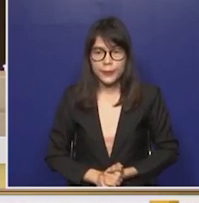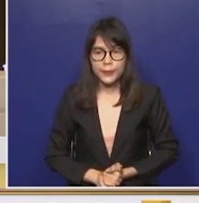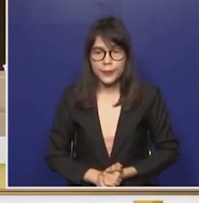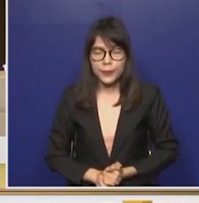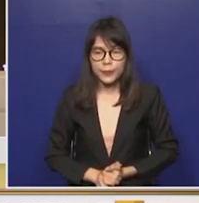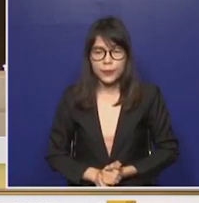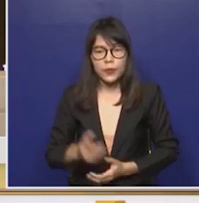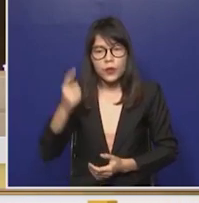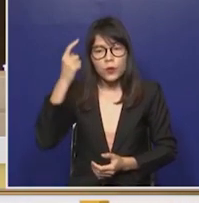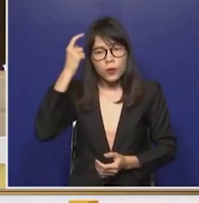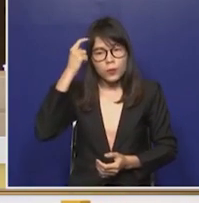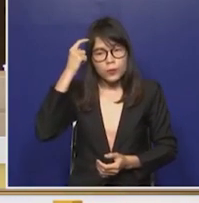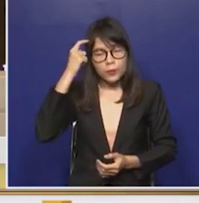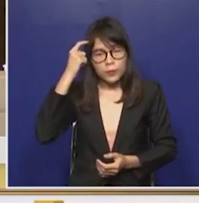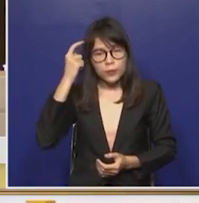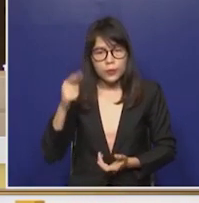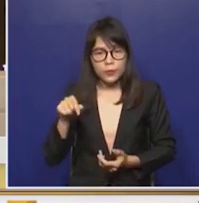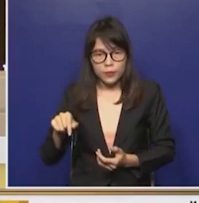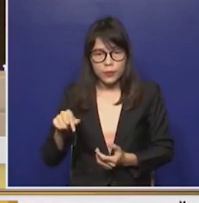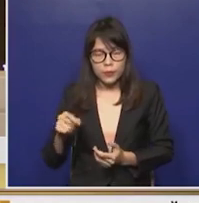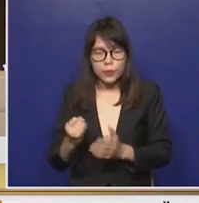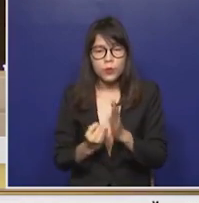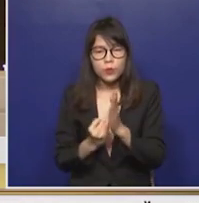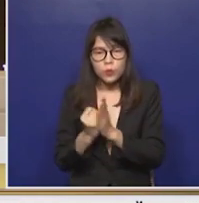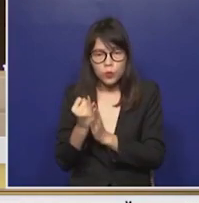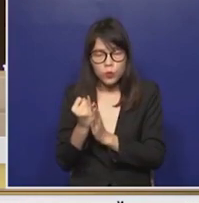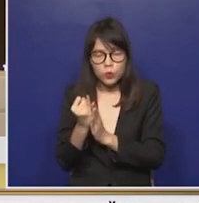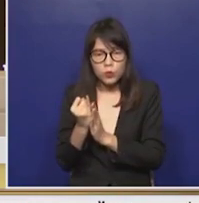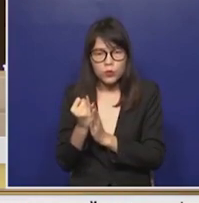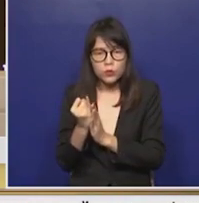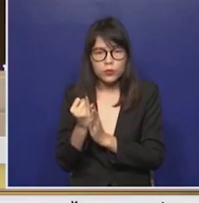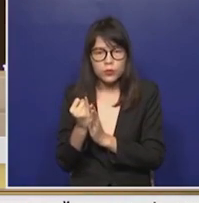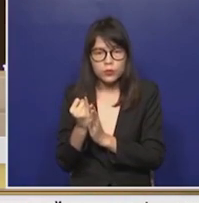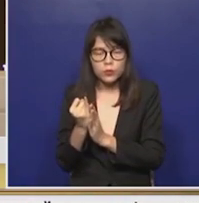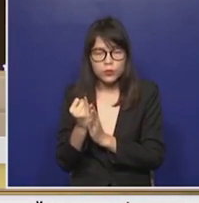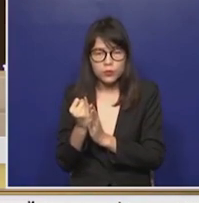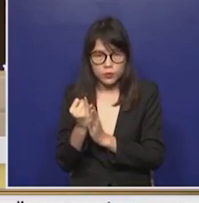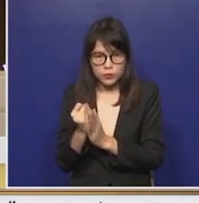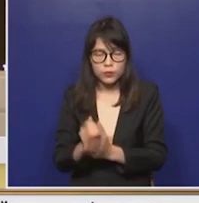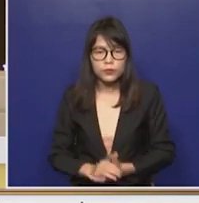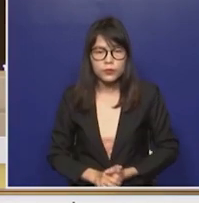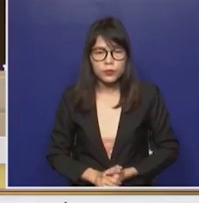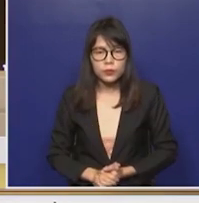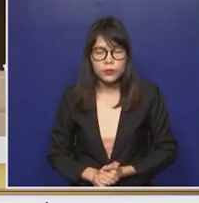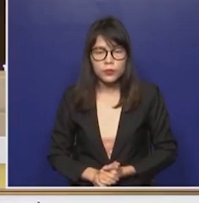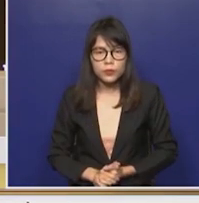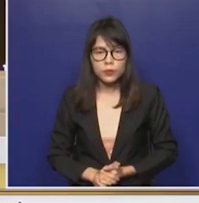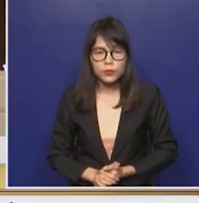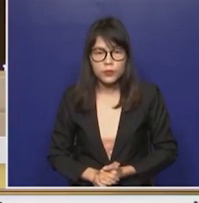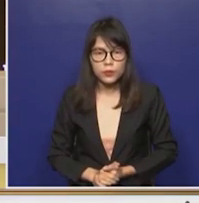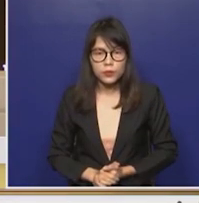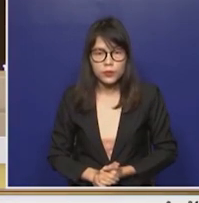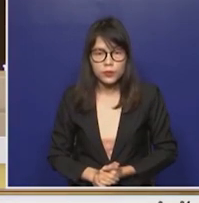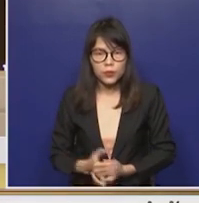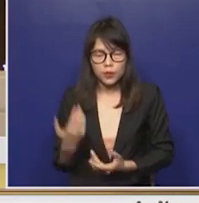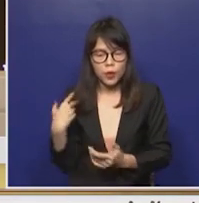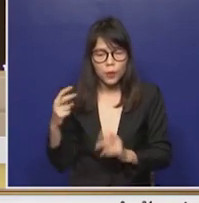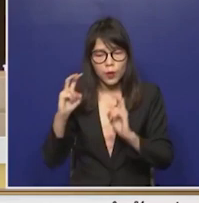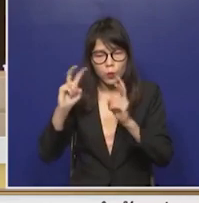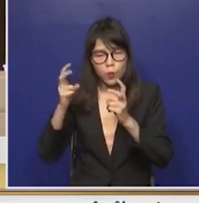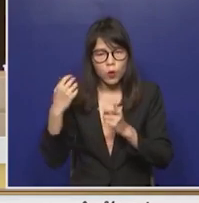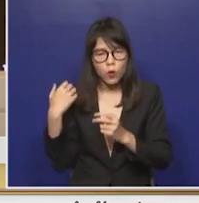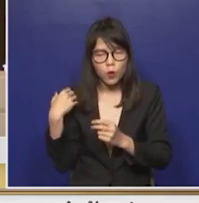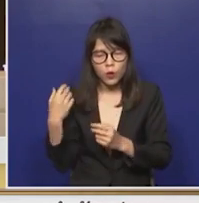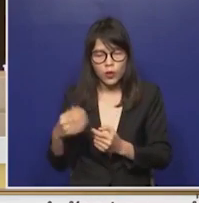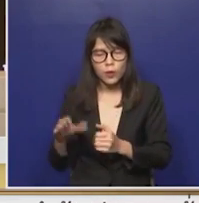ไม่มีความเห็นในทางว่ายัตตินั้นถูกต้องเหมือนกันทั้งหมดแต่ว่าตอนที่เป็นเรื่องที่ท่านไปบูรณ์เสนอเนี่ยมีความเห็นเป็นส